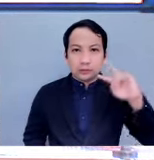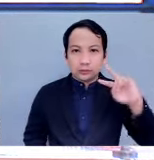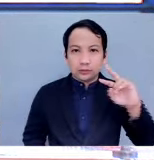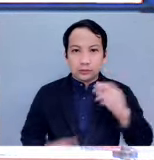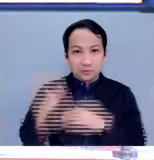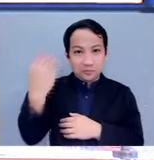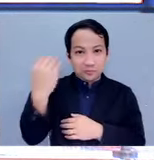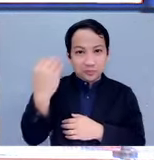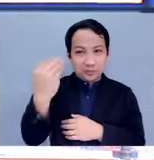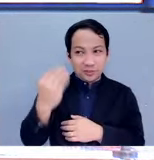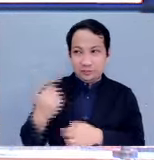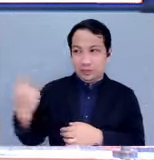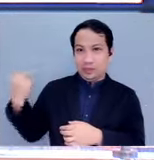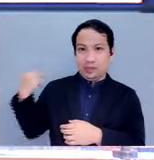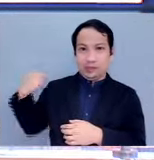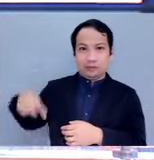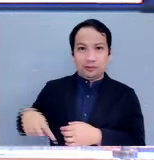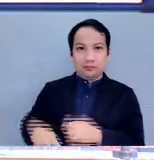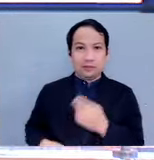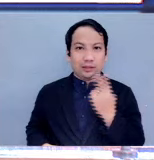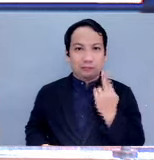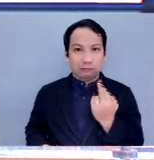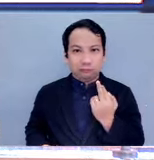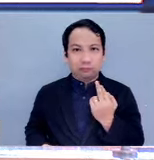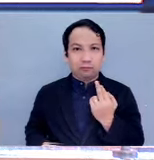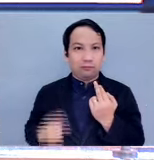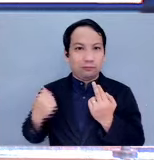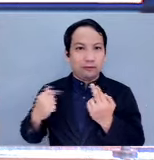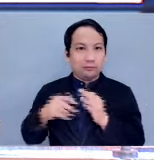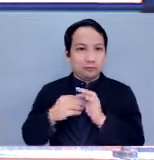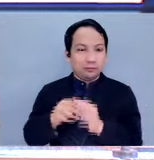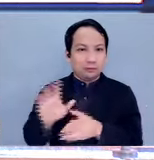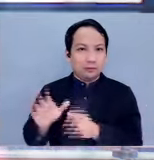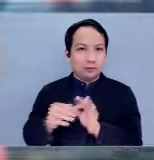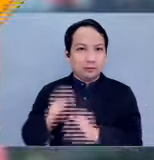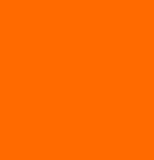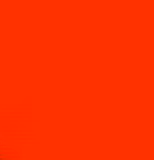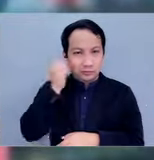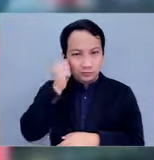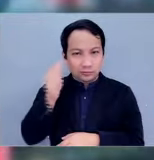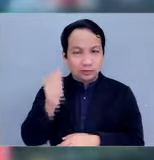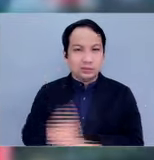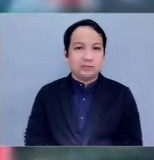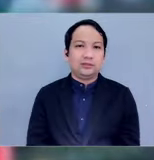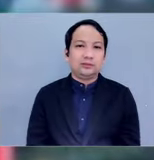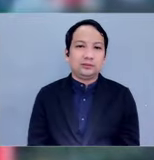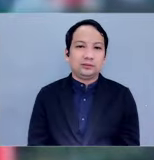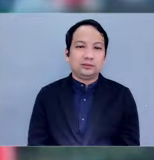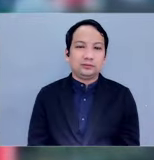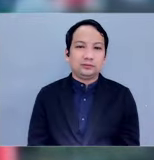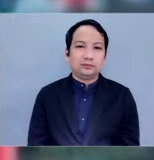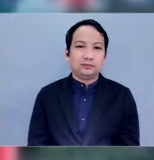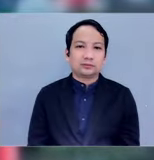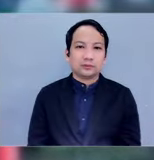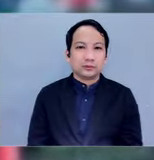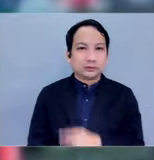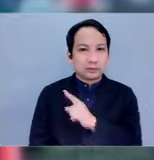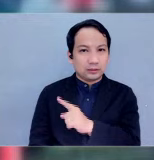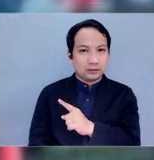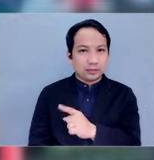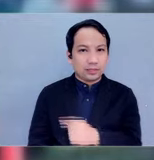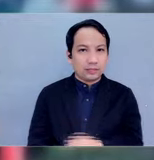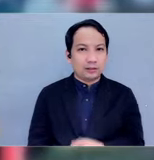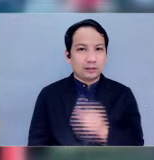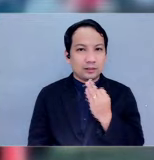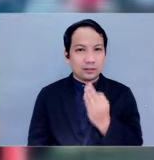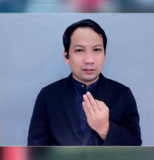habang nasa likuran ng mga pulis. Nasa front line ng balitang yan si John Aroa. Sa larawang ito, makikita ang